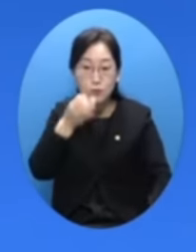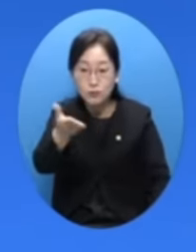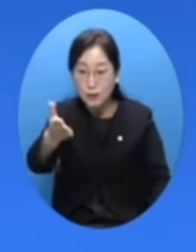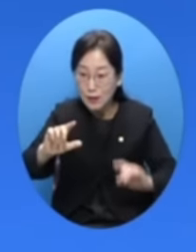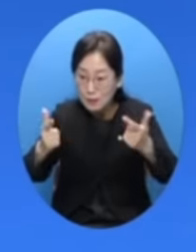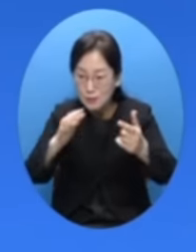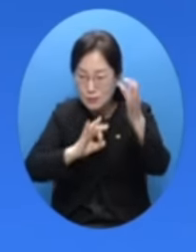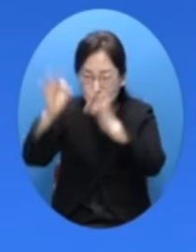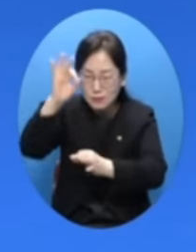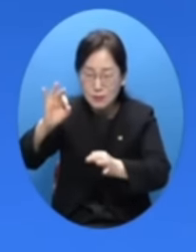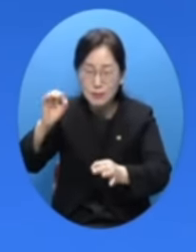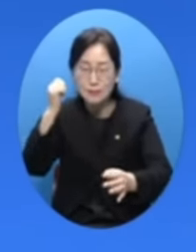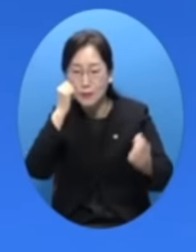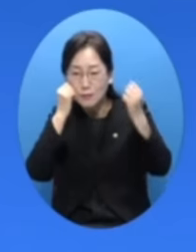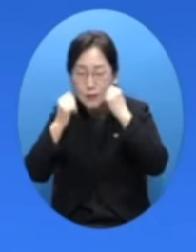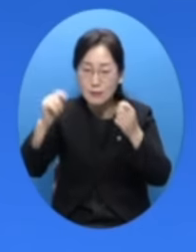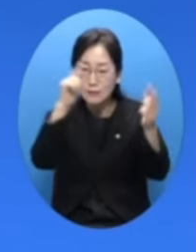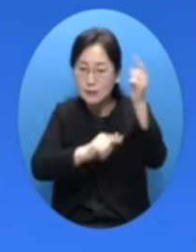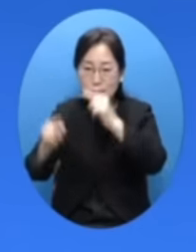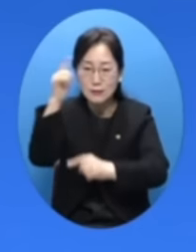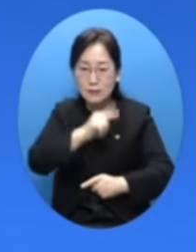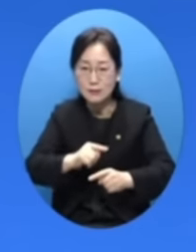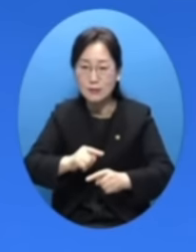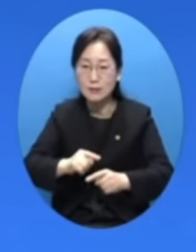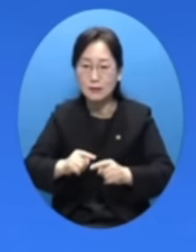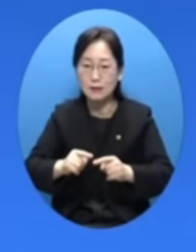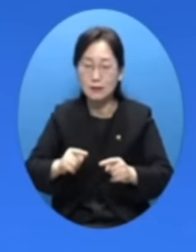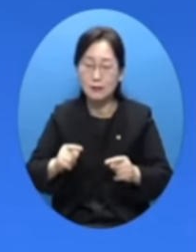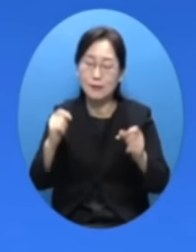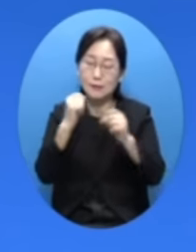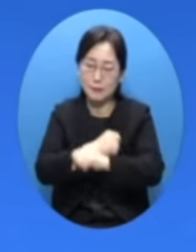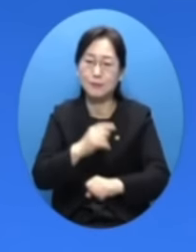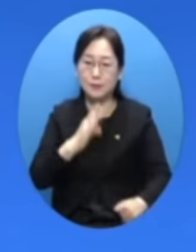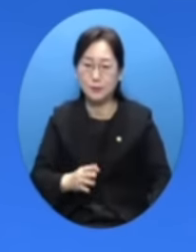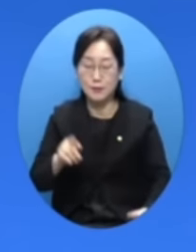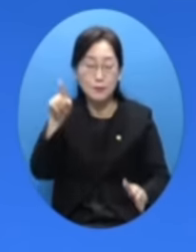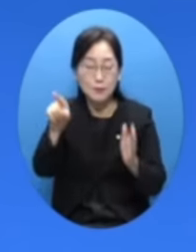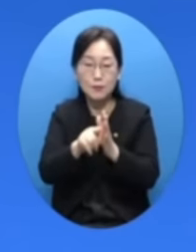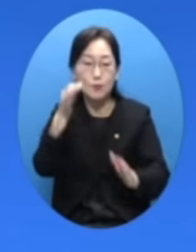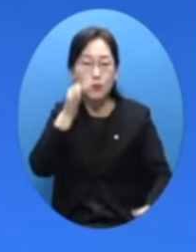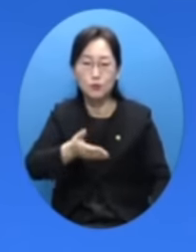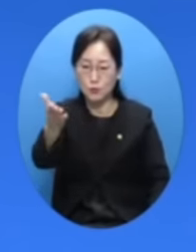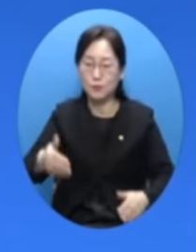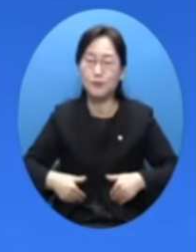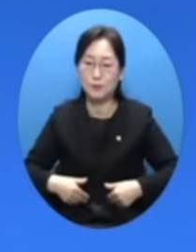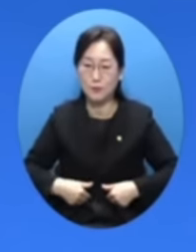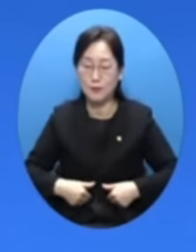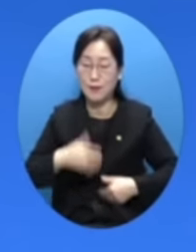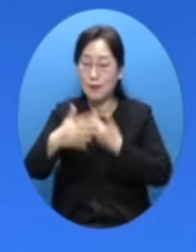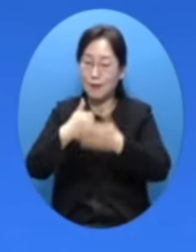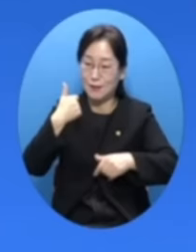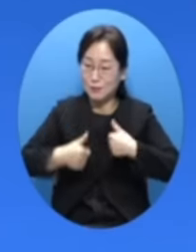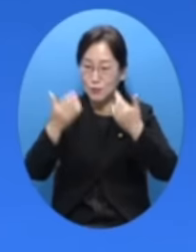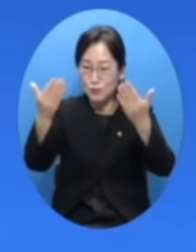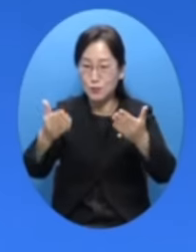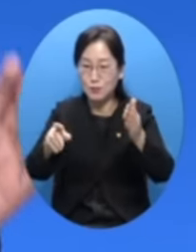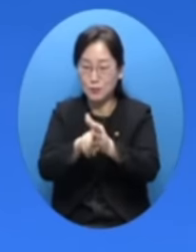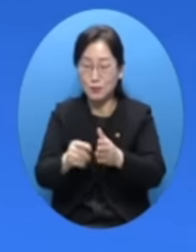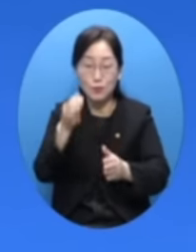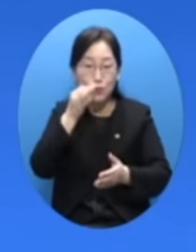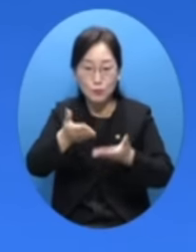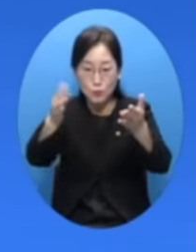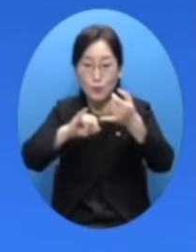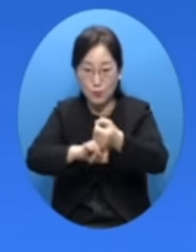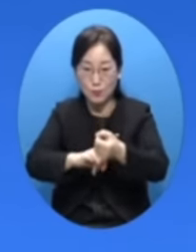실수하고 넘어지고 상처받고 좌절하고 무너지는 것입니다. 믿음을 보여야 되는 것입니다. 하나님의 기쁘신 시간은 믿음을 보이는 여러분 모두 되기를 주님의